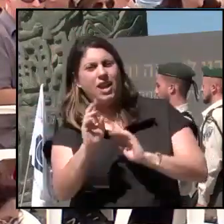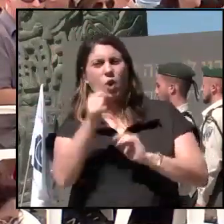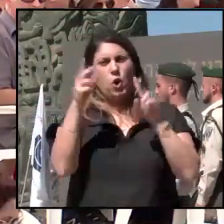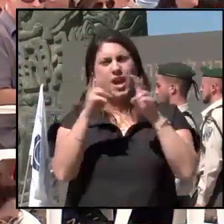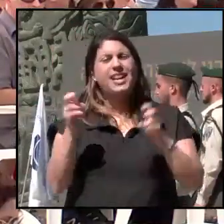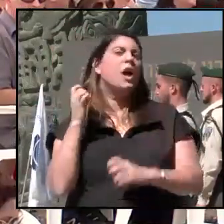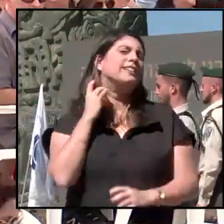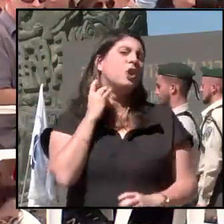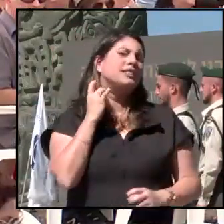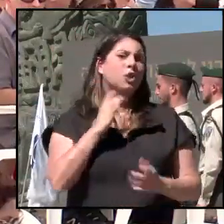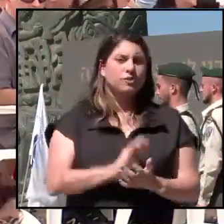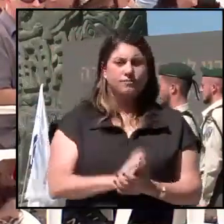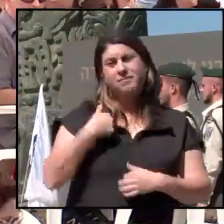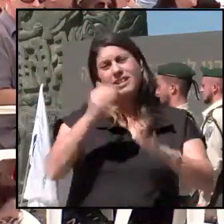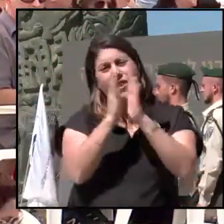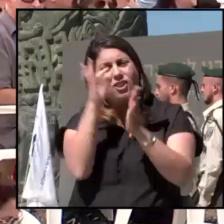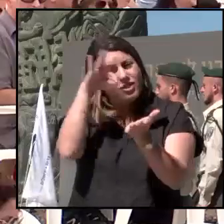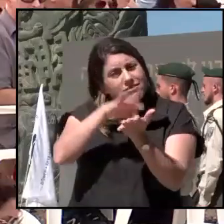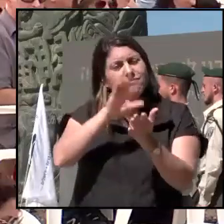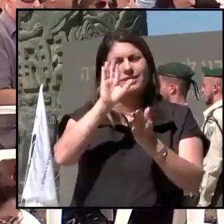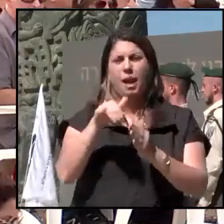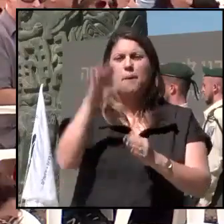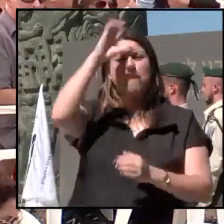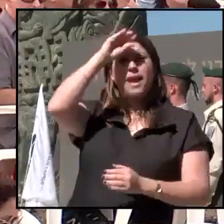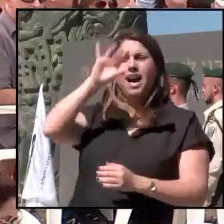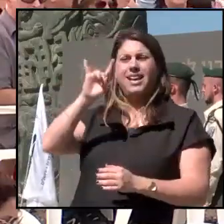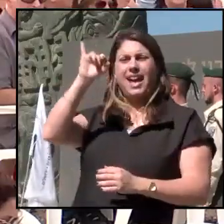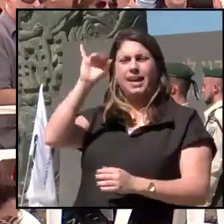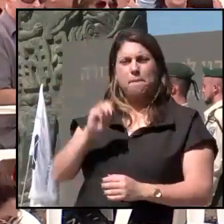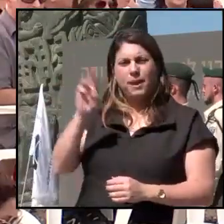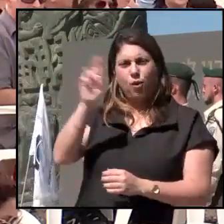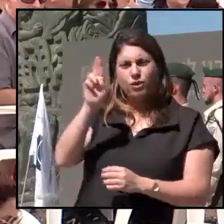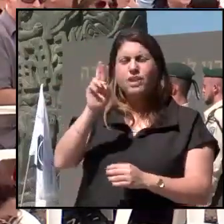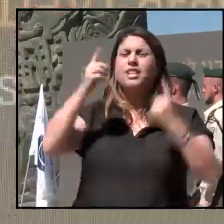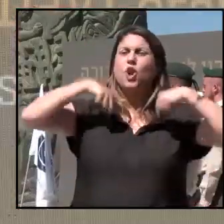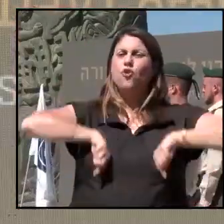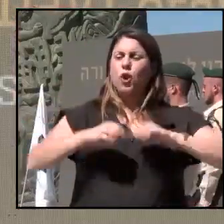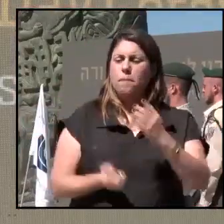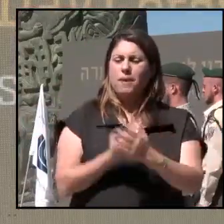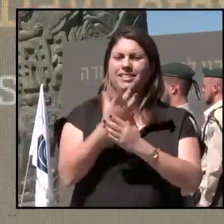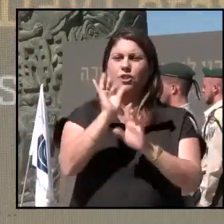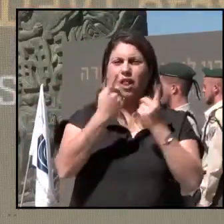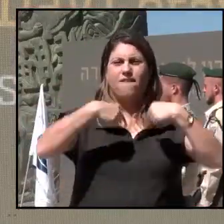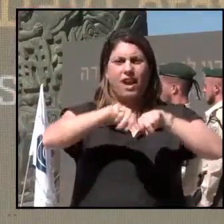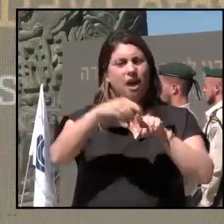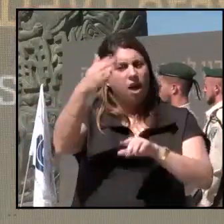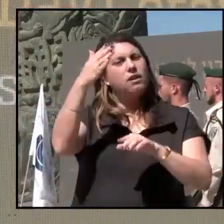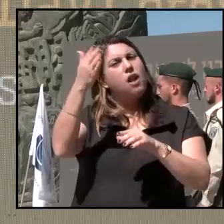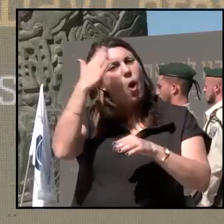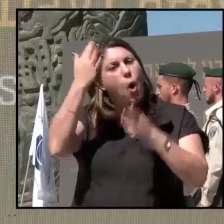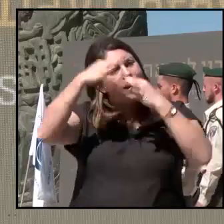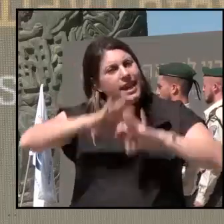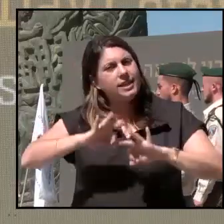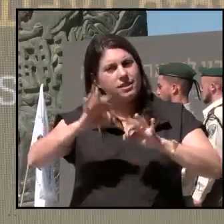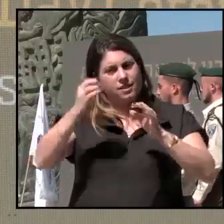ראשון לציון. אבקש לציין גם את מר חיים רוט, יושב ראש מייסד של הוועדה להוקרת גבורתם